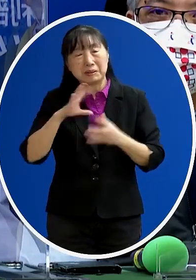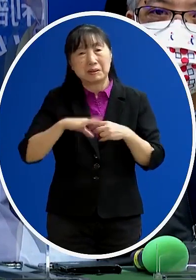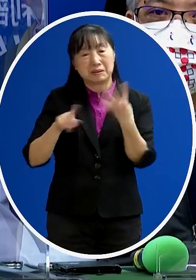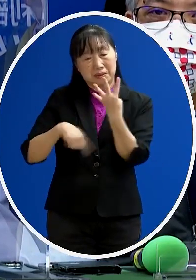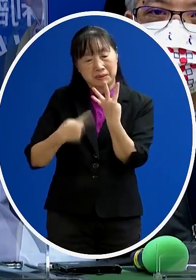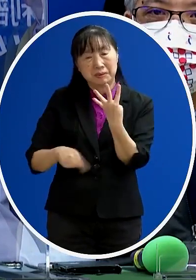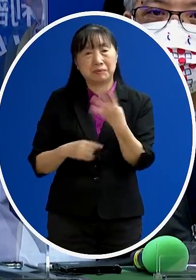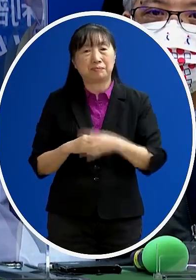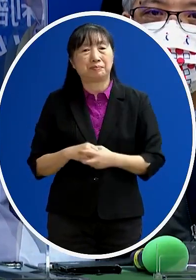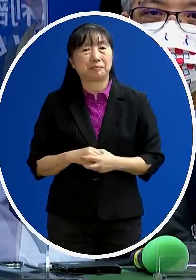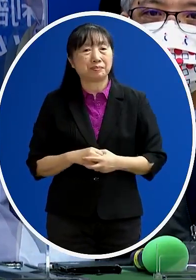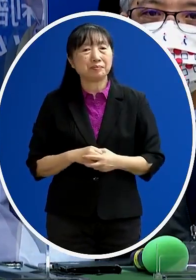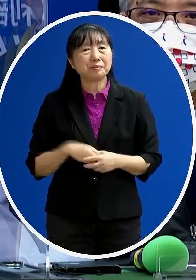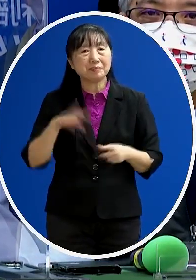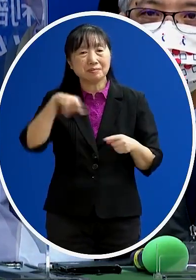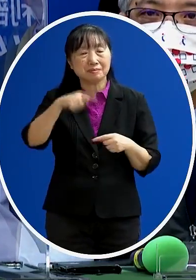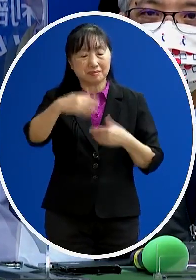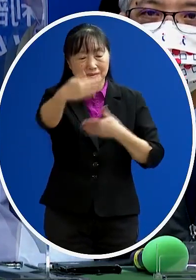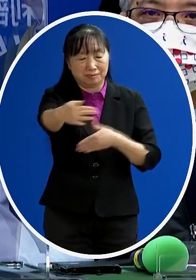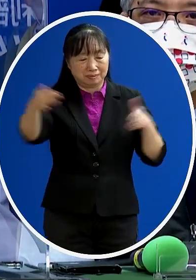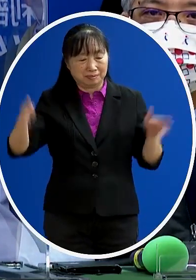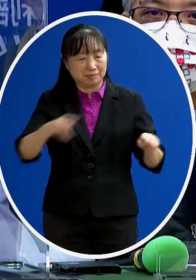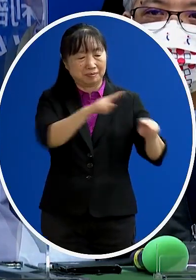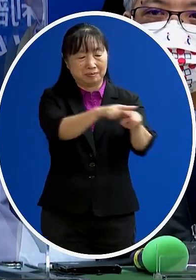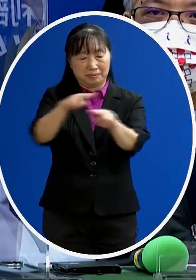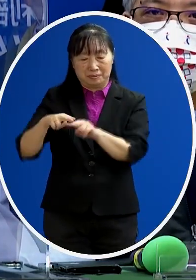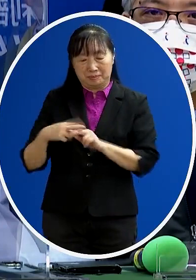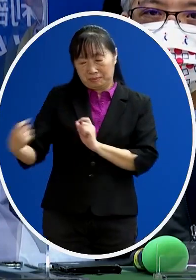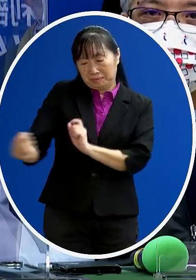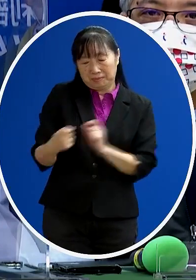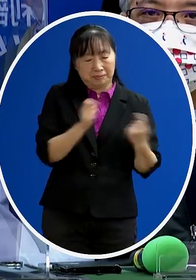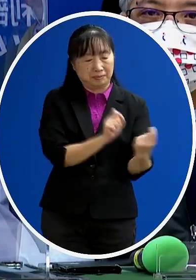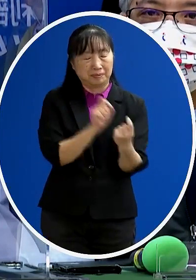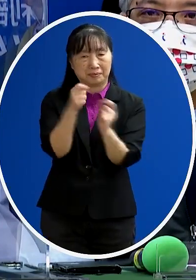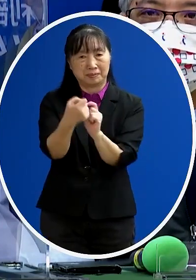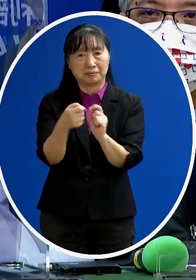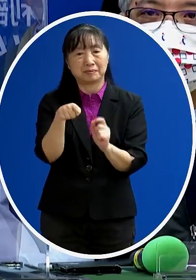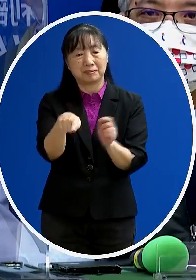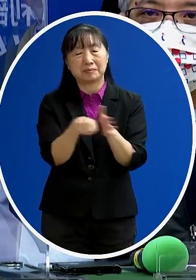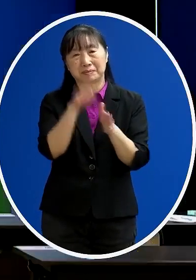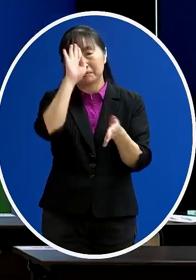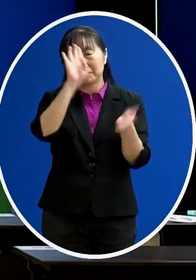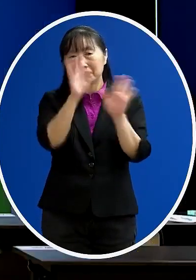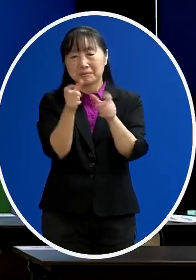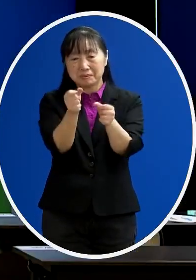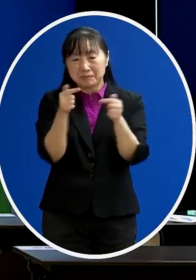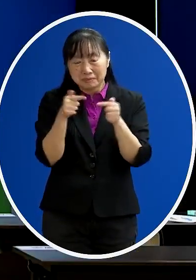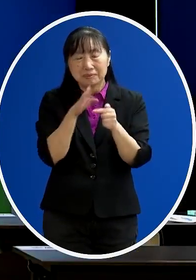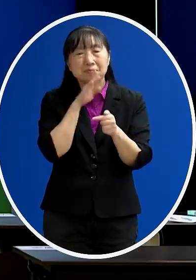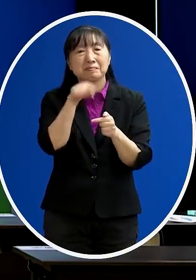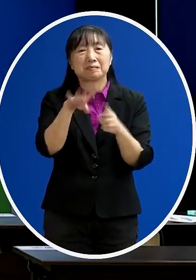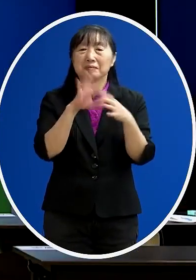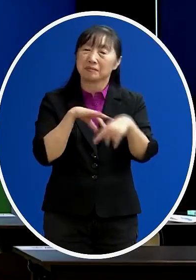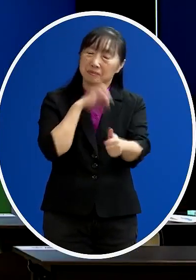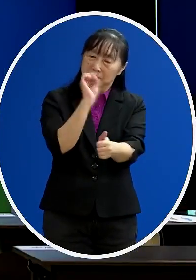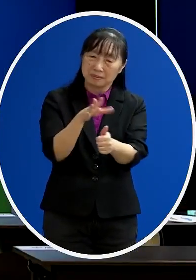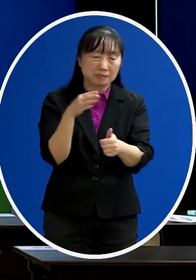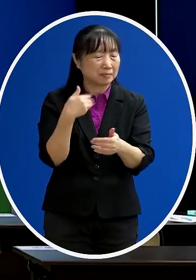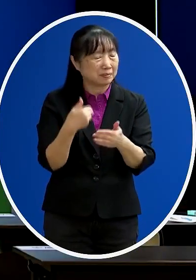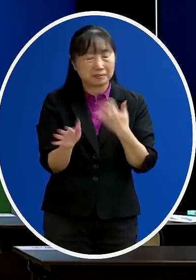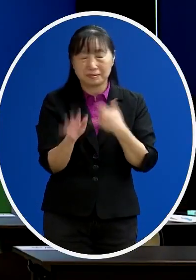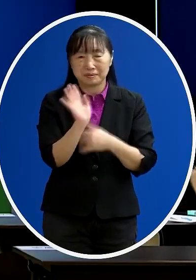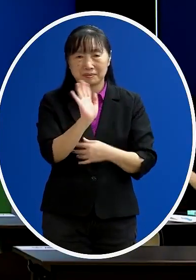底，那也比较接近。大家不要，所以那个是在疫情高峰的那个阶段，有跟大家建议比较不适当